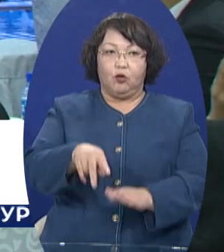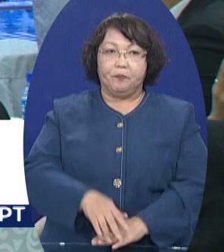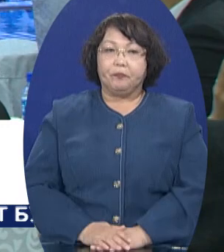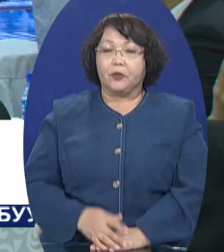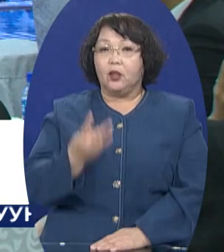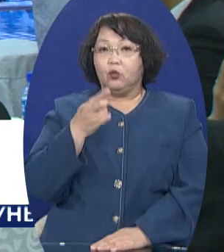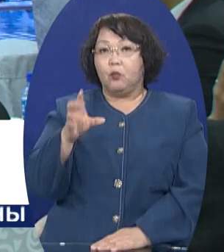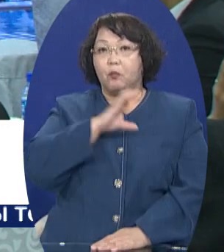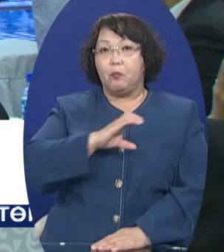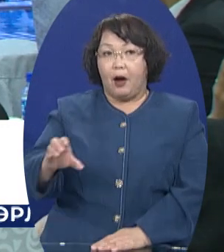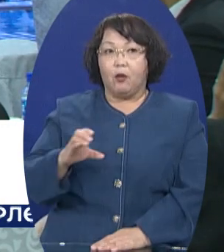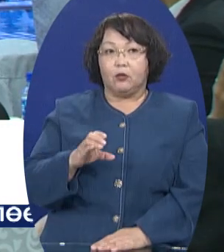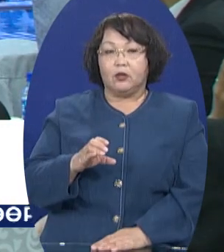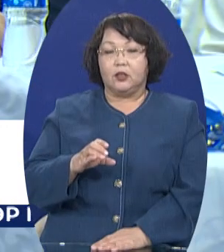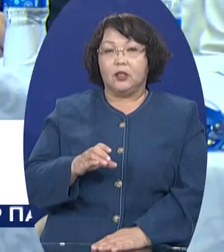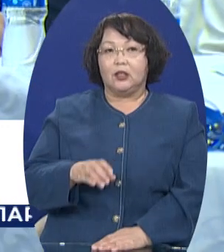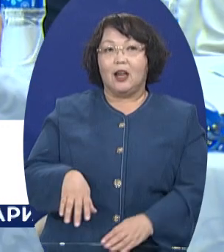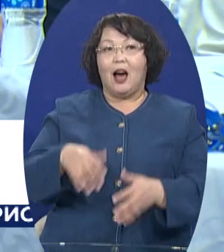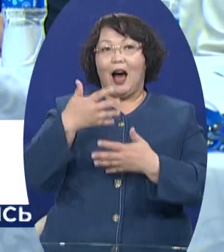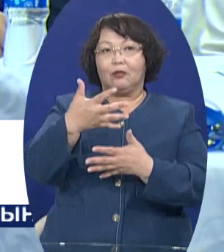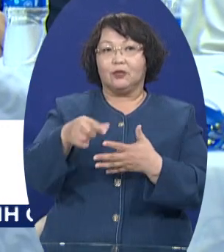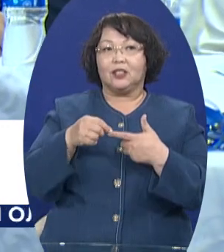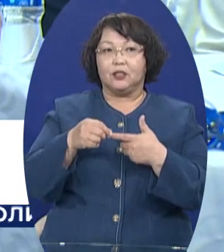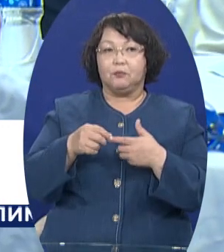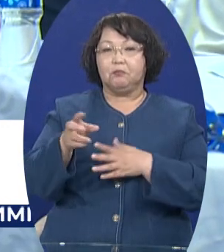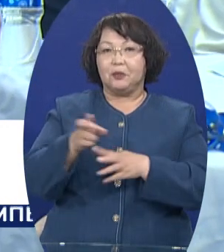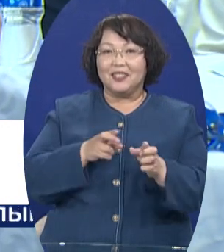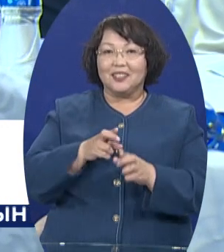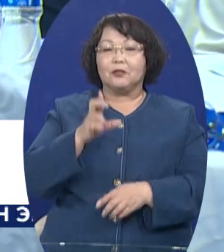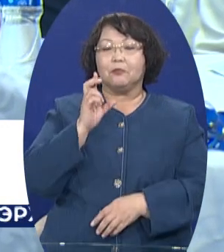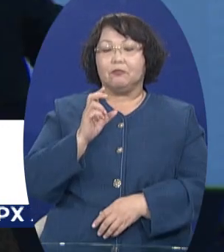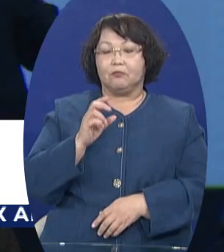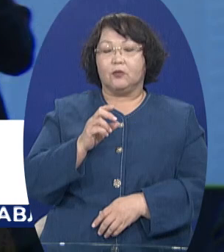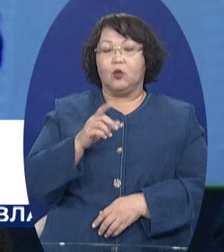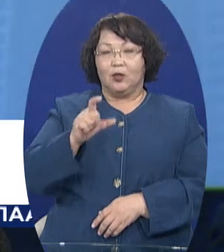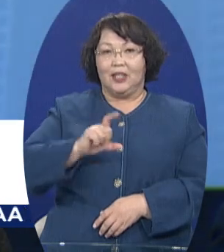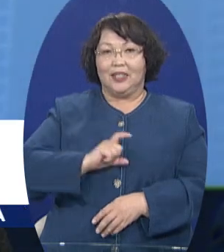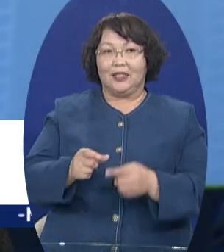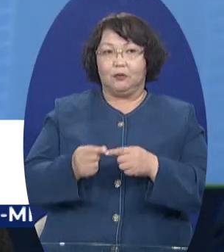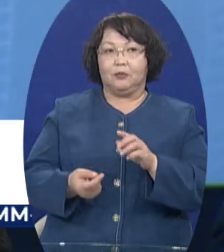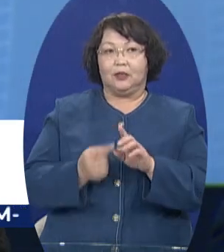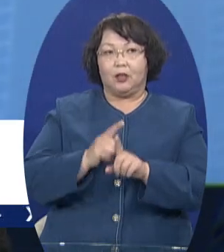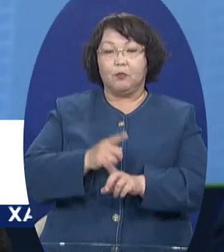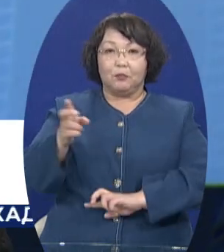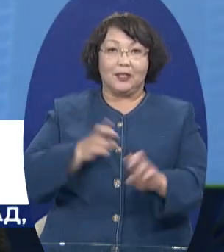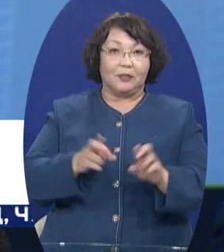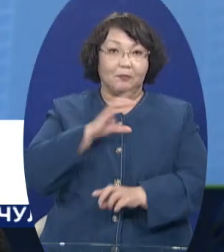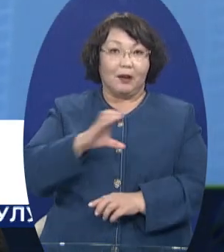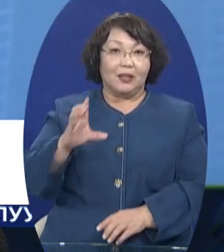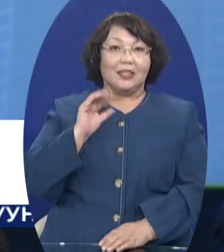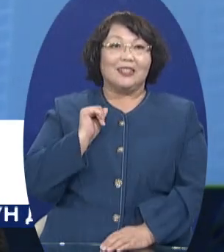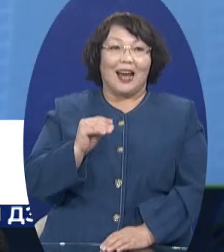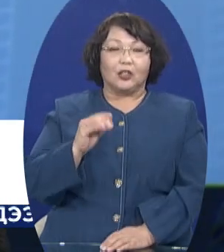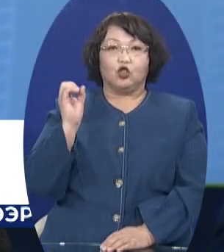үндэсний байгууллагын дайн дэлхийн гэрээний 10 зарчим болон бизнес ба хүний эрхийн удирдах зарчмуудад бизнесийн байгууллага ямар ёс зүй баримтлахыг